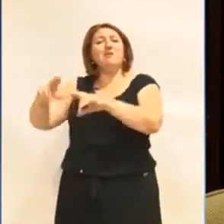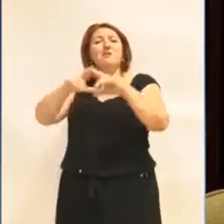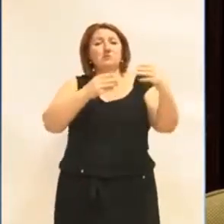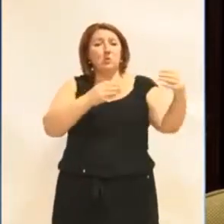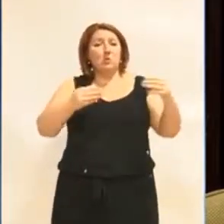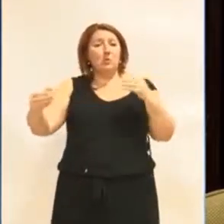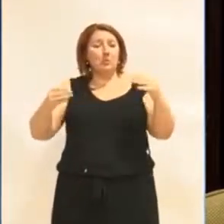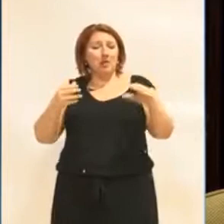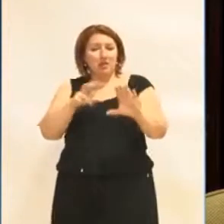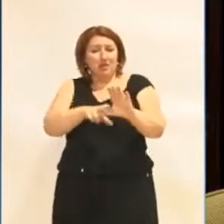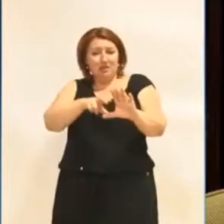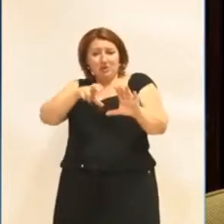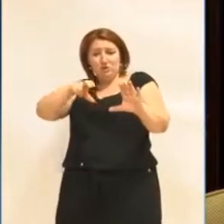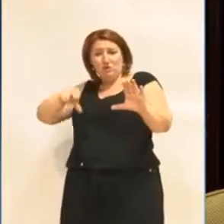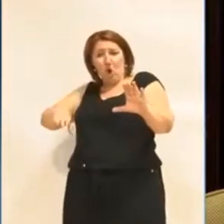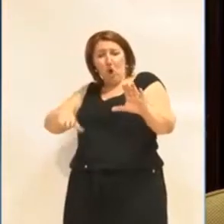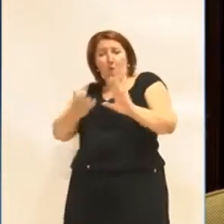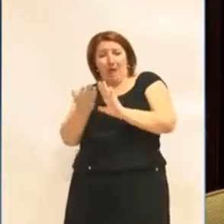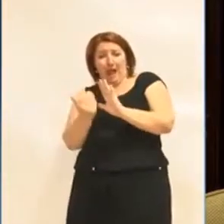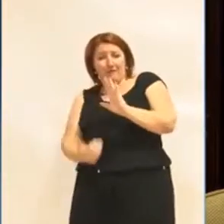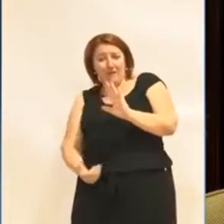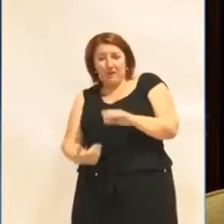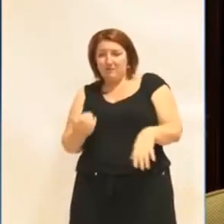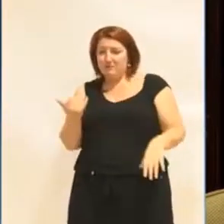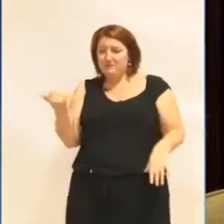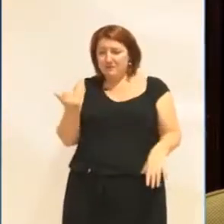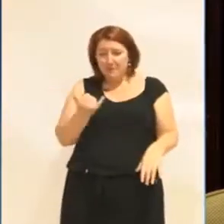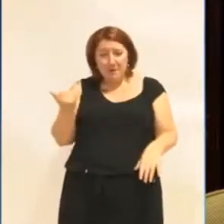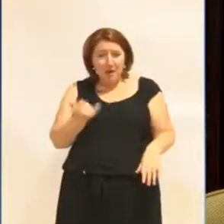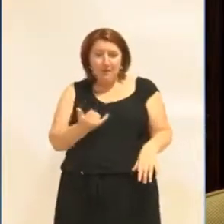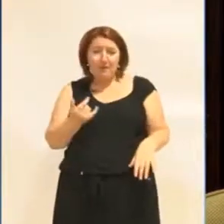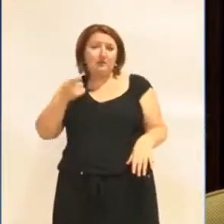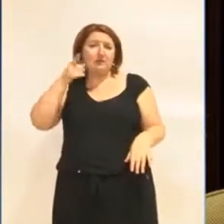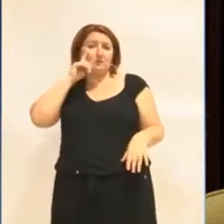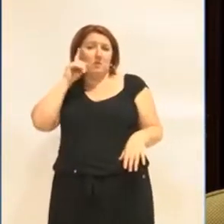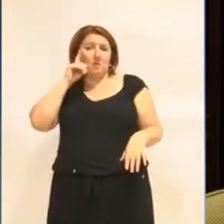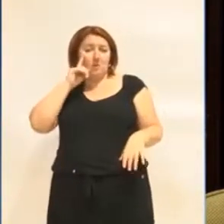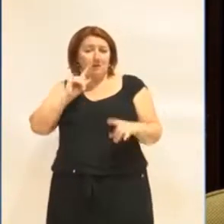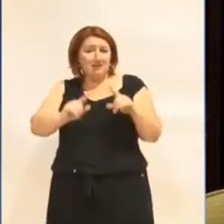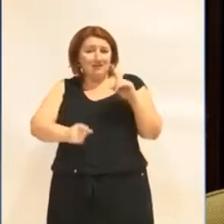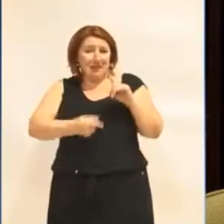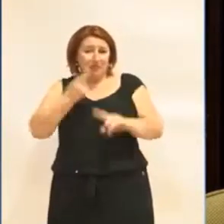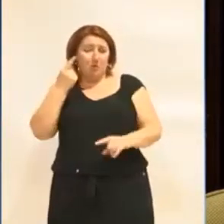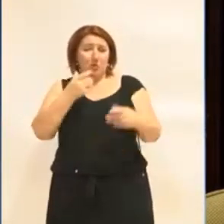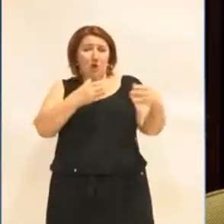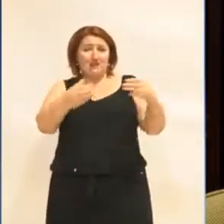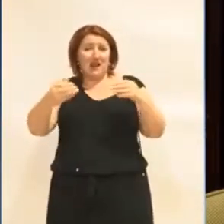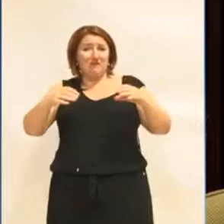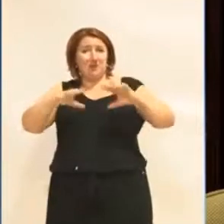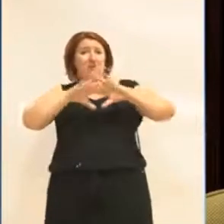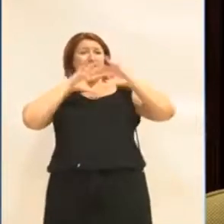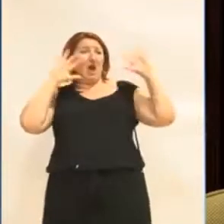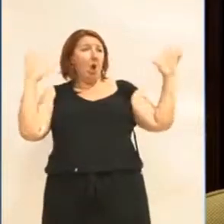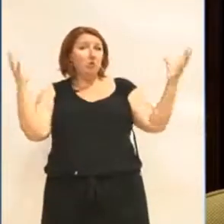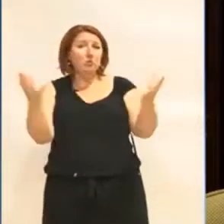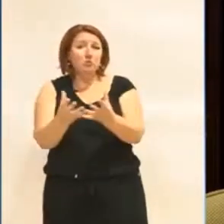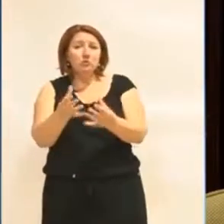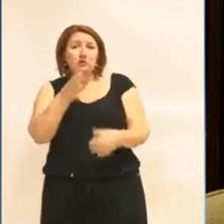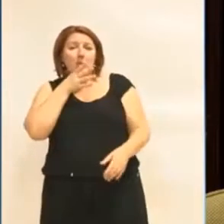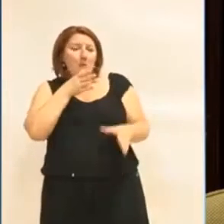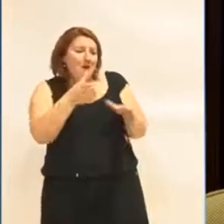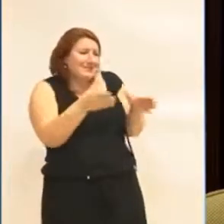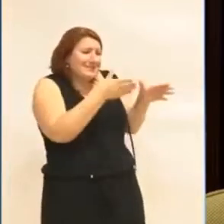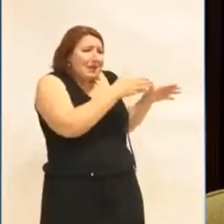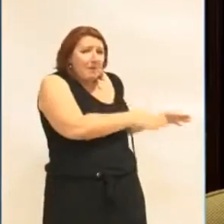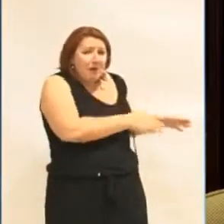Villeneuve ou des deux Villeneuves. Elles doivent être prises en compte dans leur globalité. Ce n'est pas en les traitant à